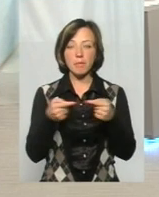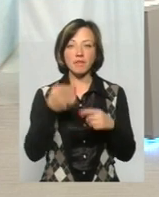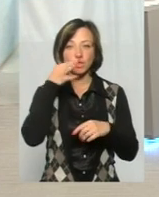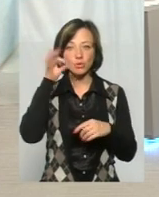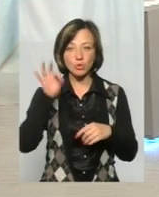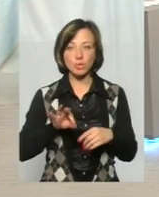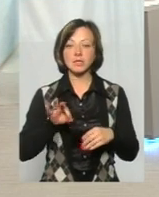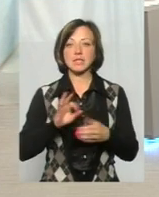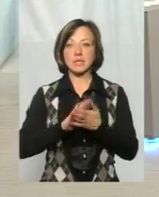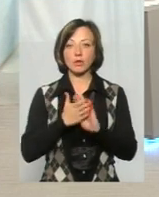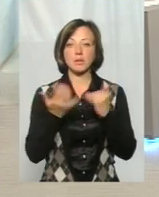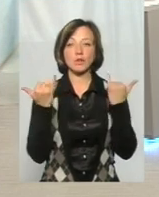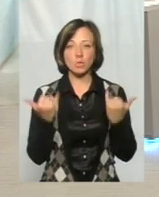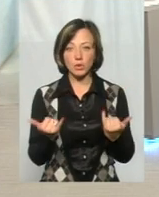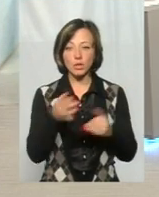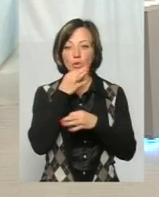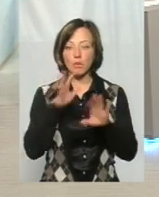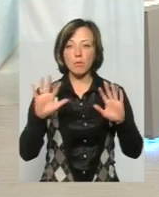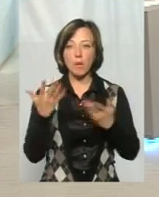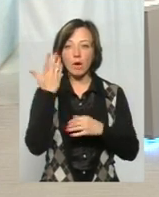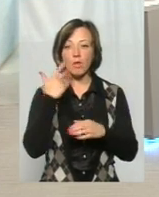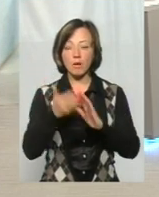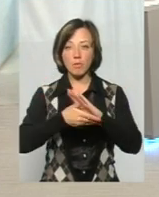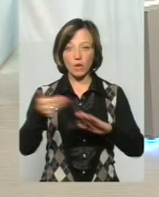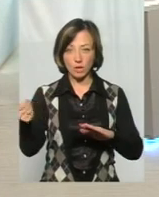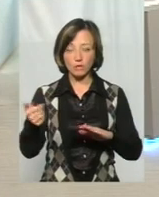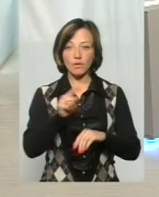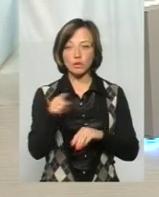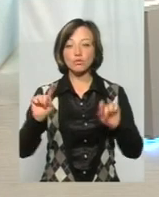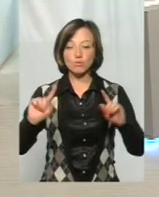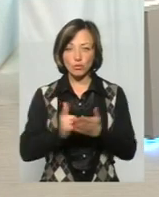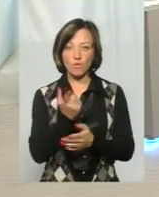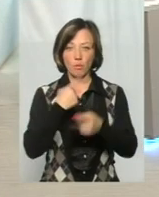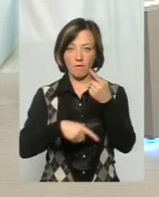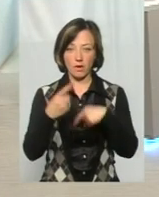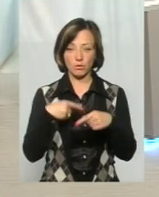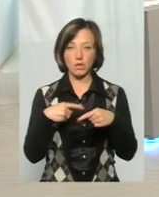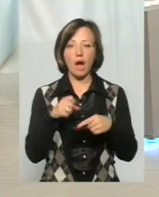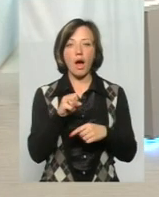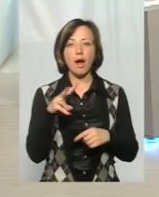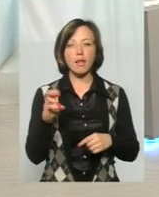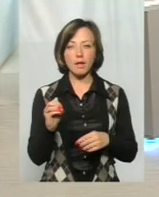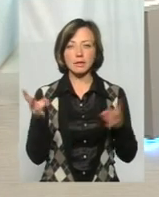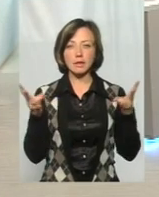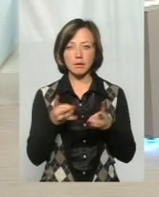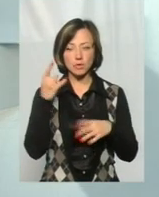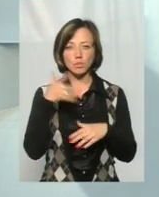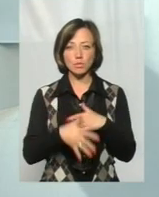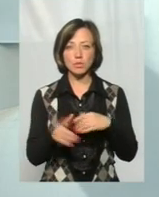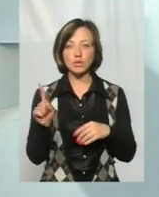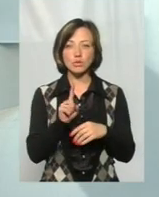і станом на сьогодні, в будь-який момент, коли їх покличуть, вони знову ж туди повернуться. Але треба зрозуміти,